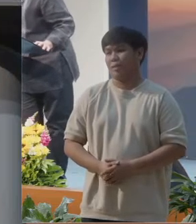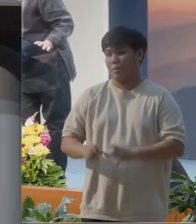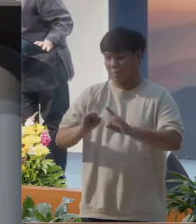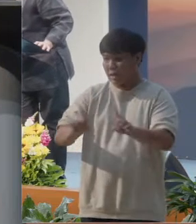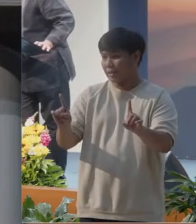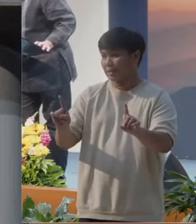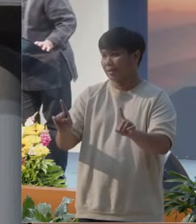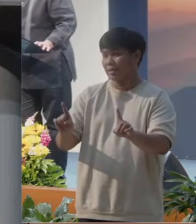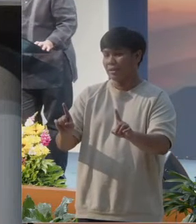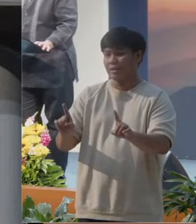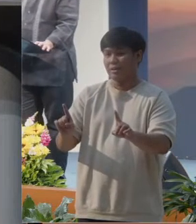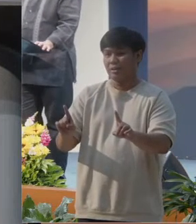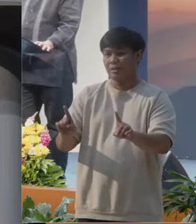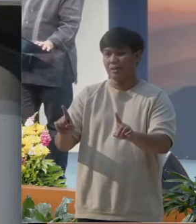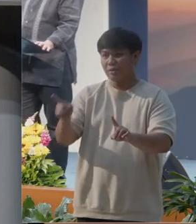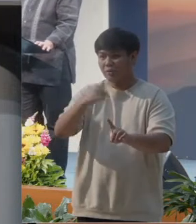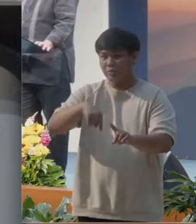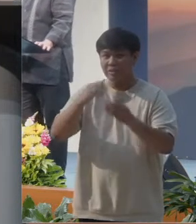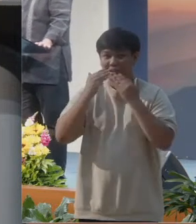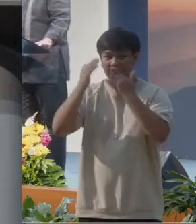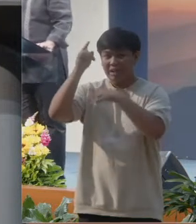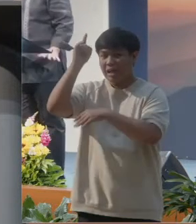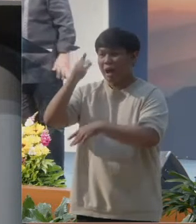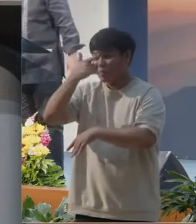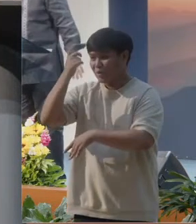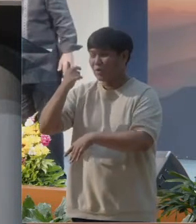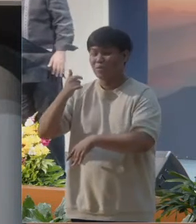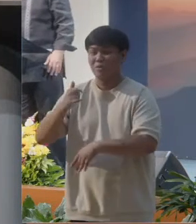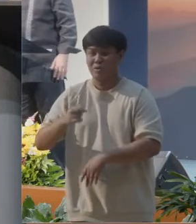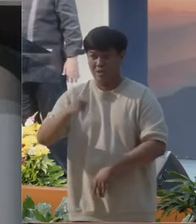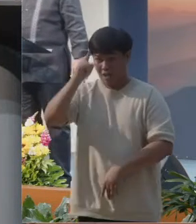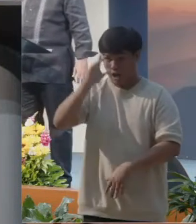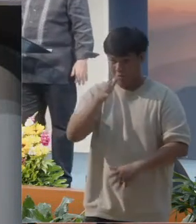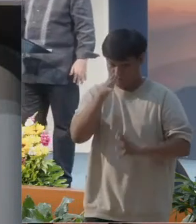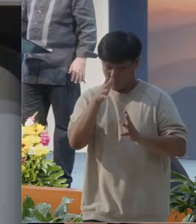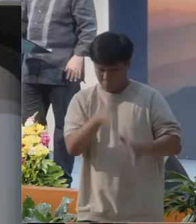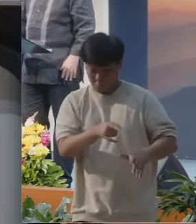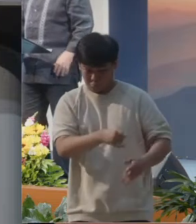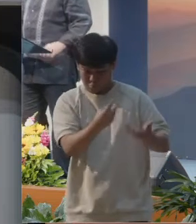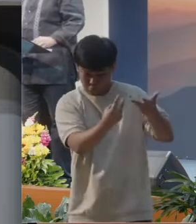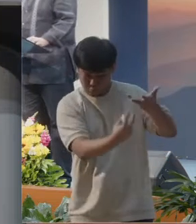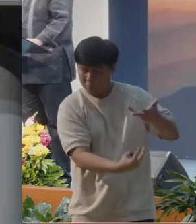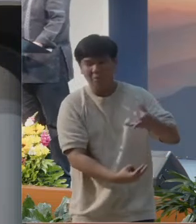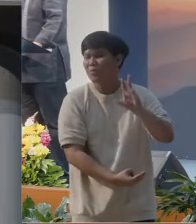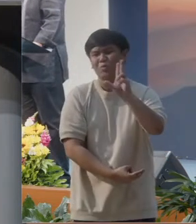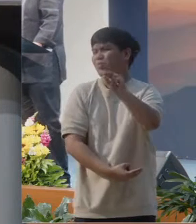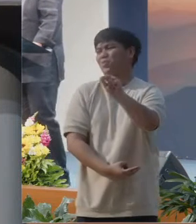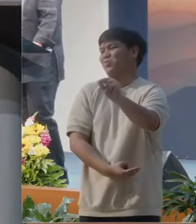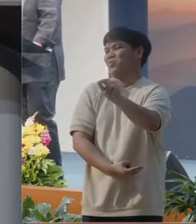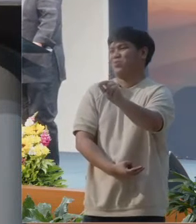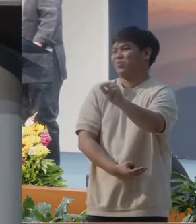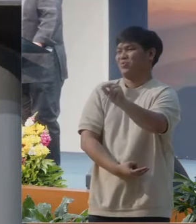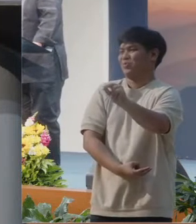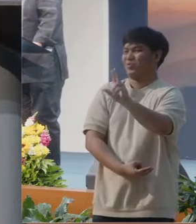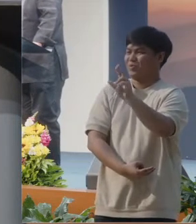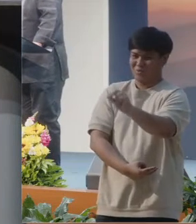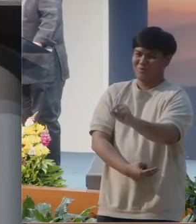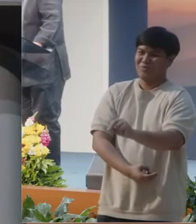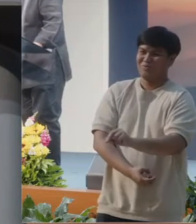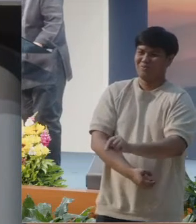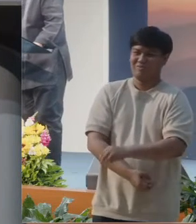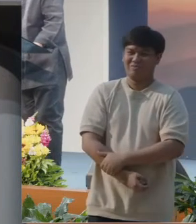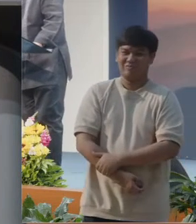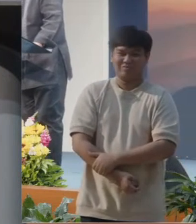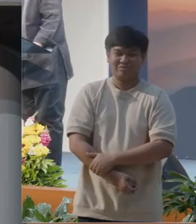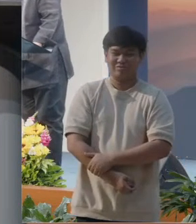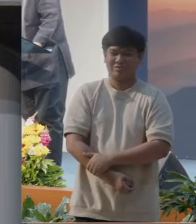Ngunit, tayo po'y magpasalamat sapagkat ayaw tayong iwan ng Panginoon sa ganung kalagayan. Ganon